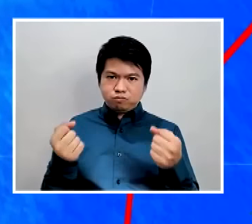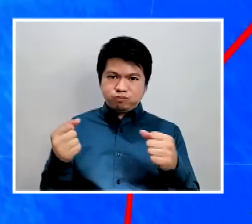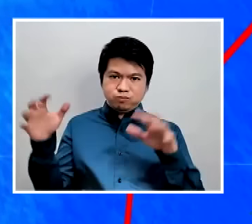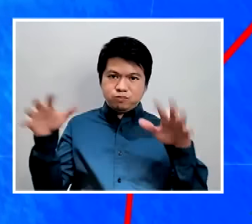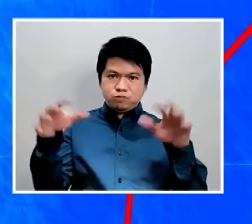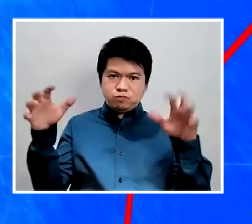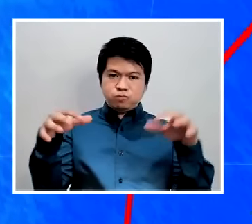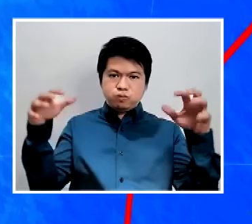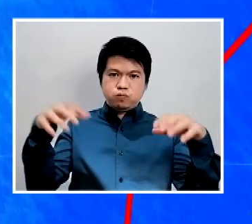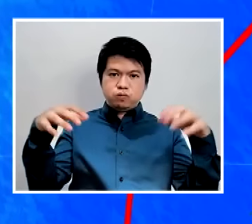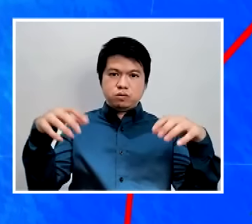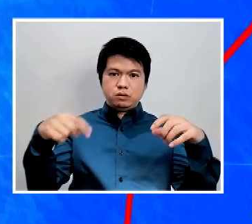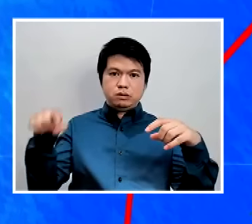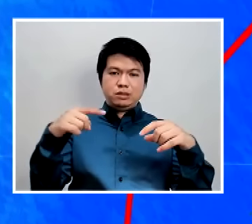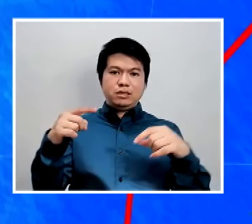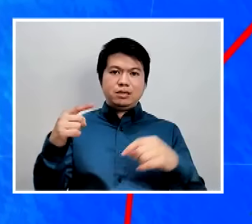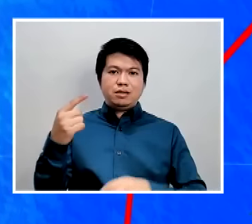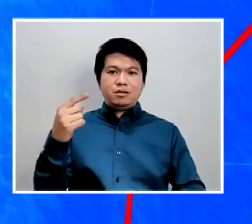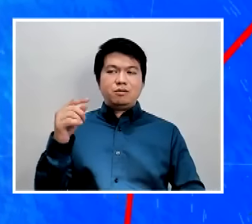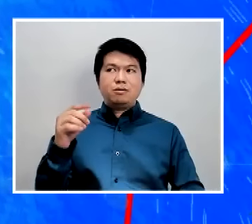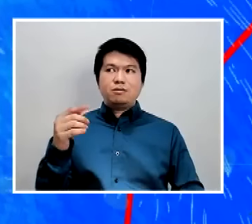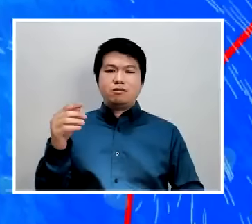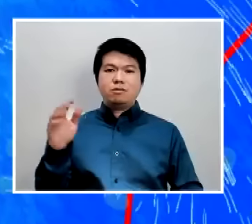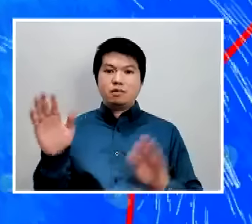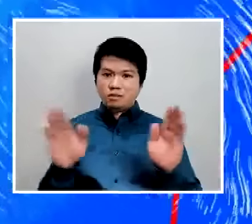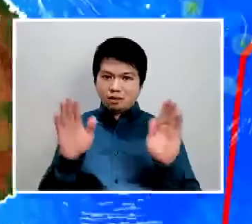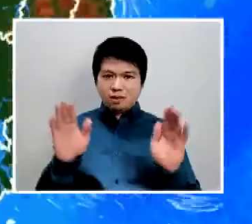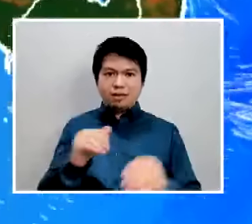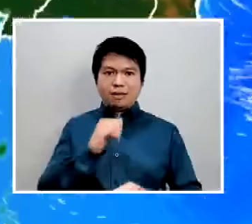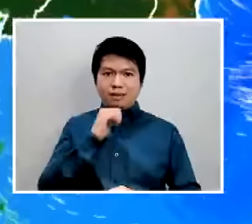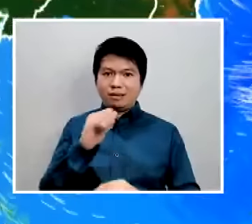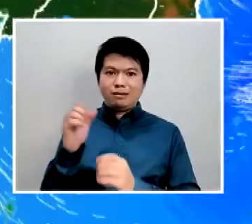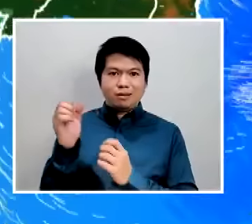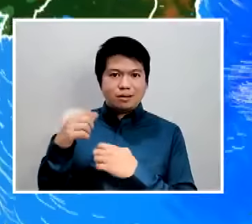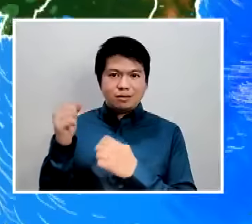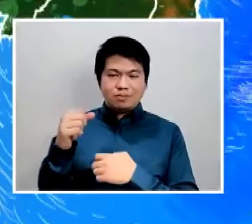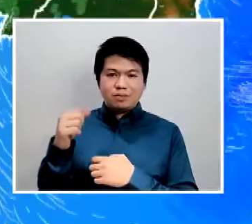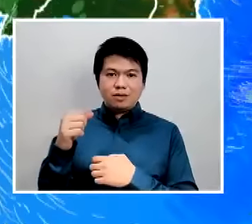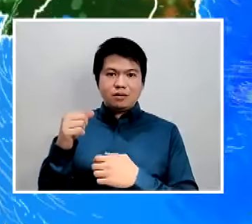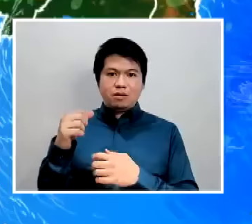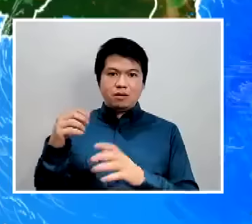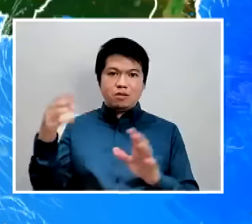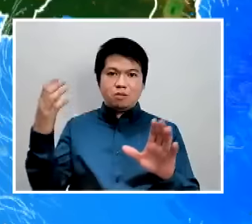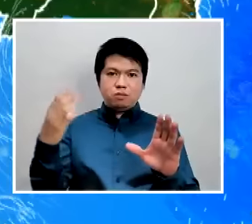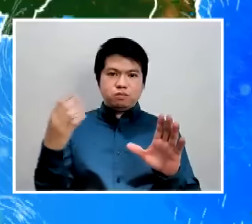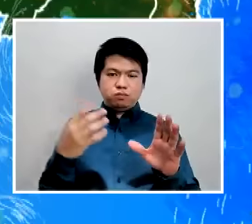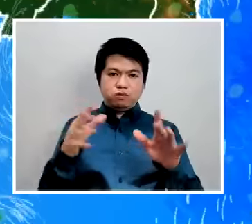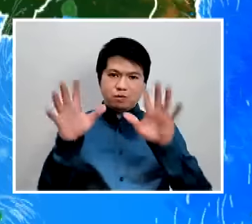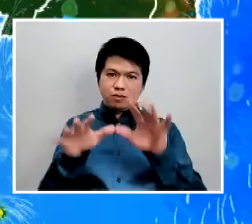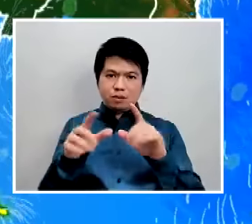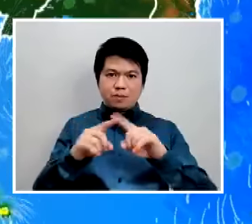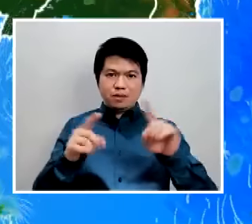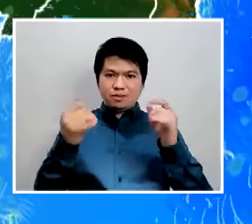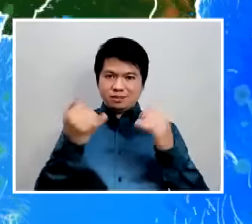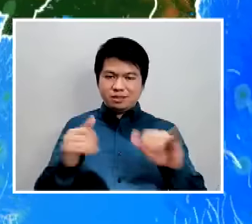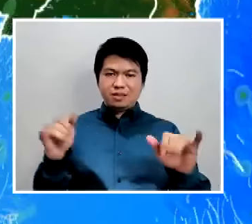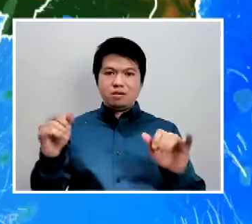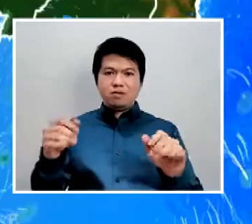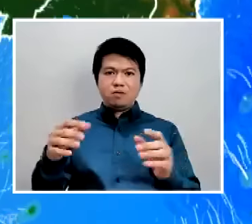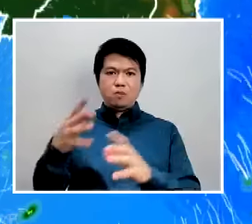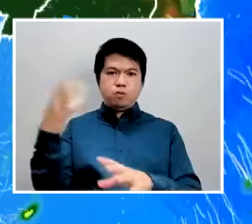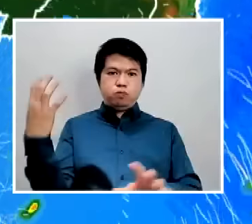intensity sa araw ng Linggo. Hindi inaasahang magpapalakas ng habagat ang bagyo pero malawak po ang ikot ng hangin nito.